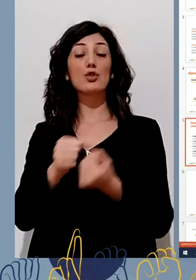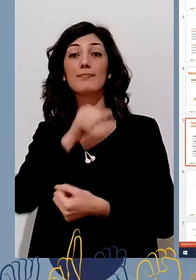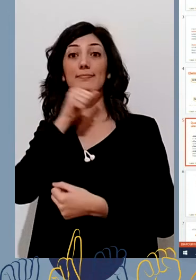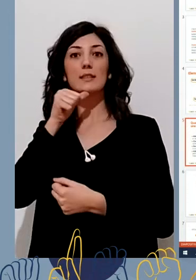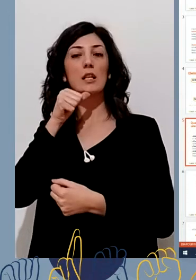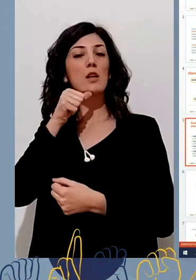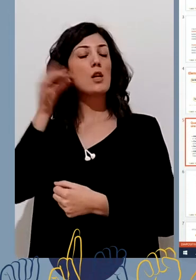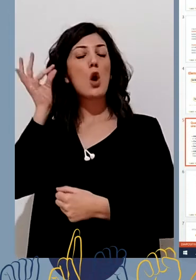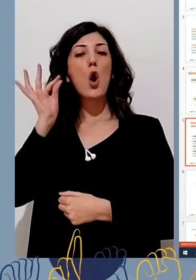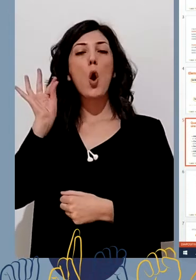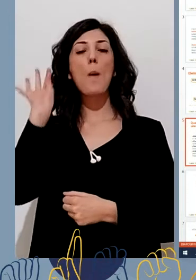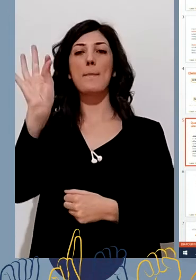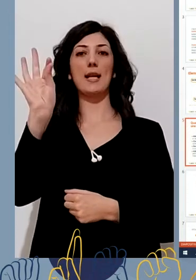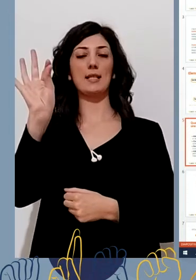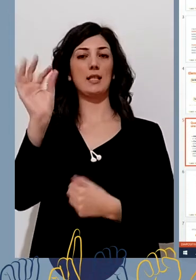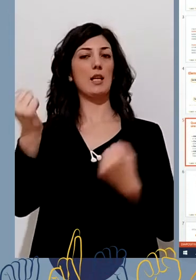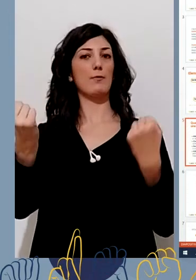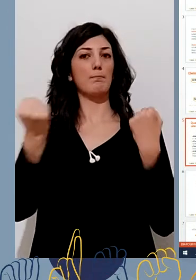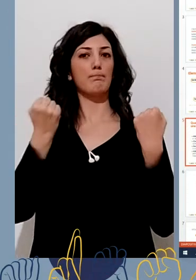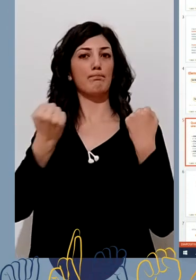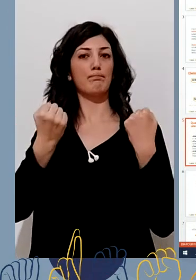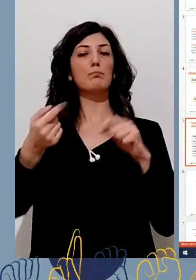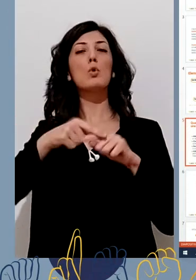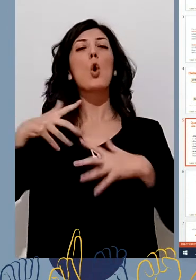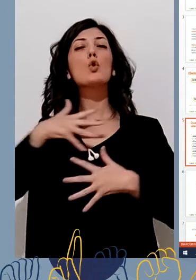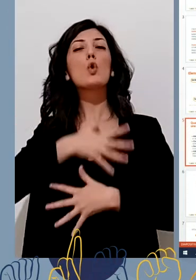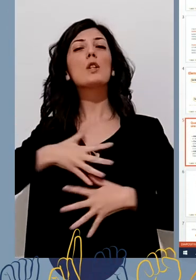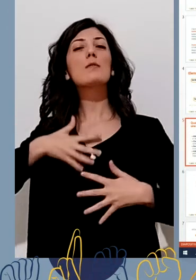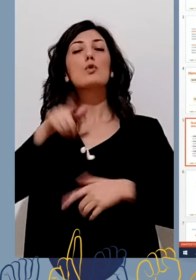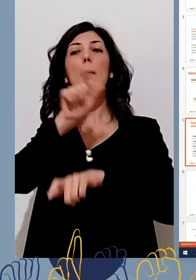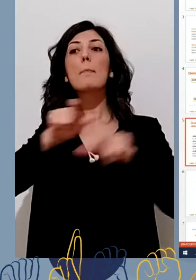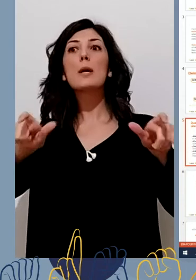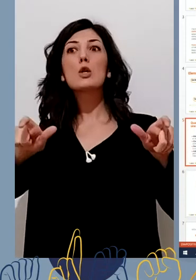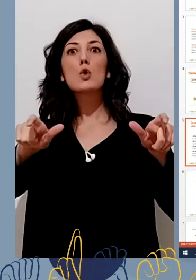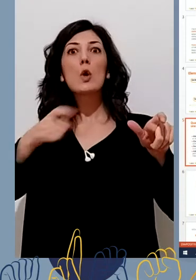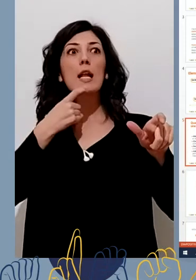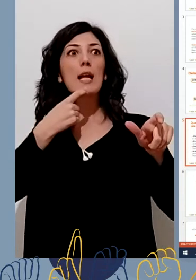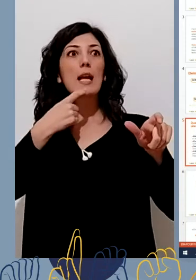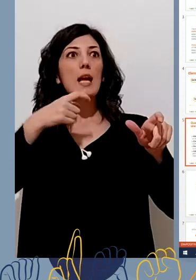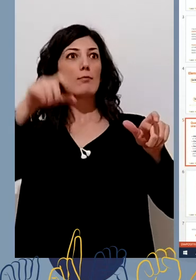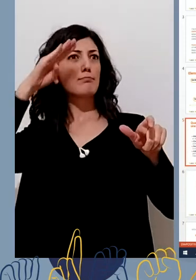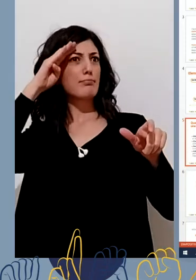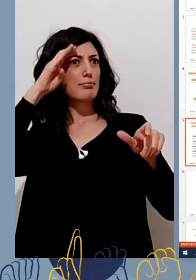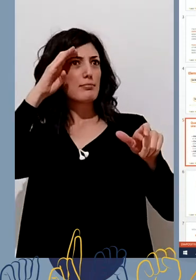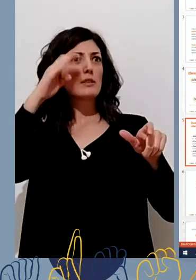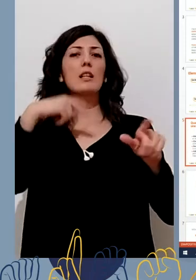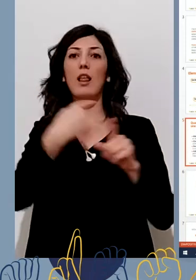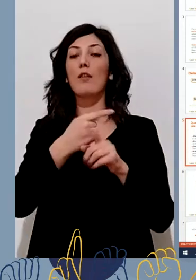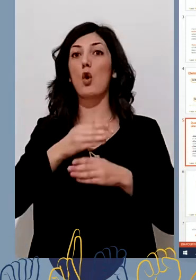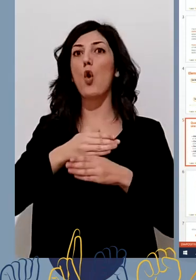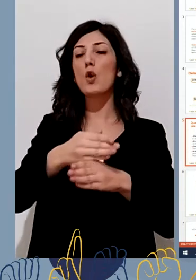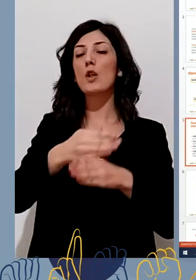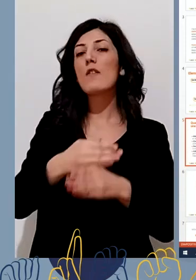un obiettivo e soddisfare l'interesse degli interlocutori. Deve essere condivisa, ovvero deve avvenire su